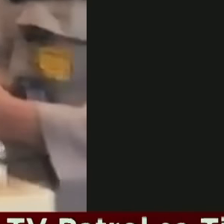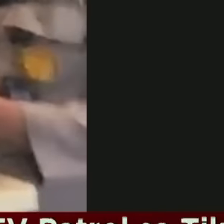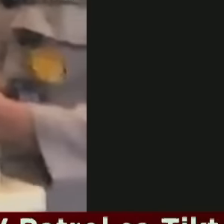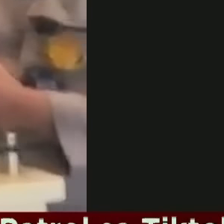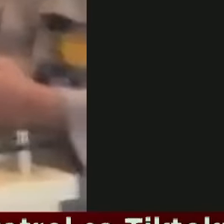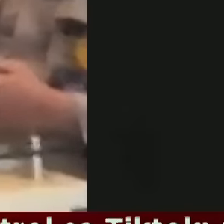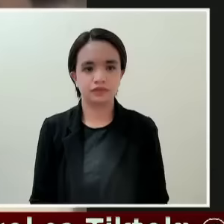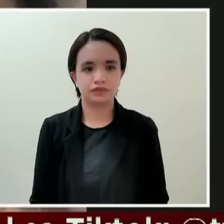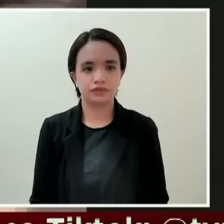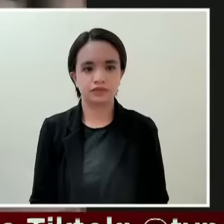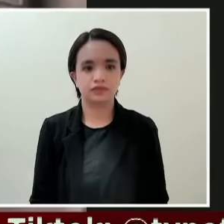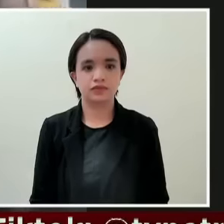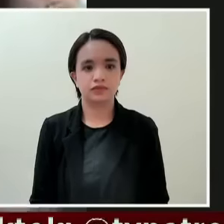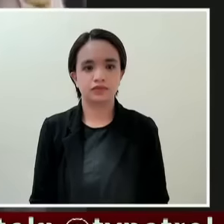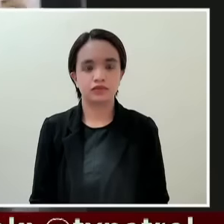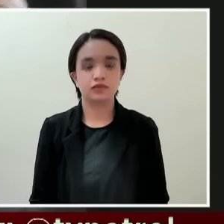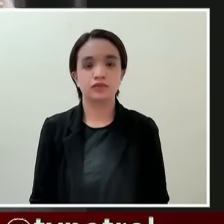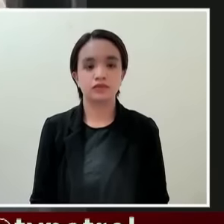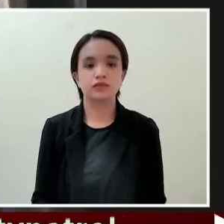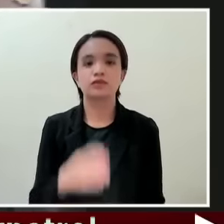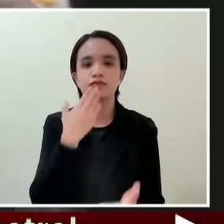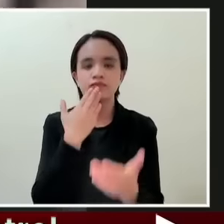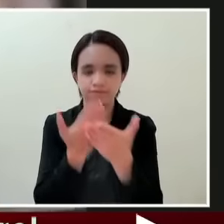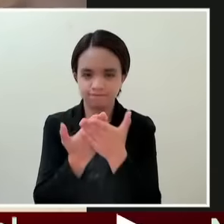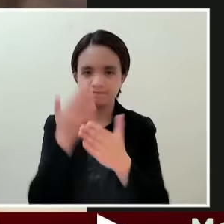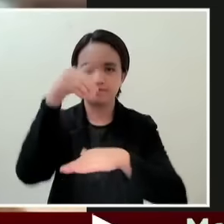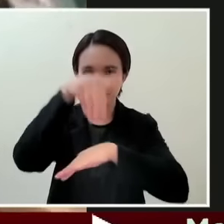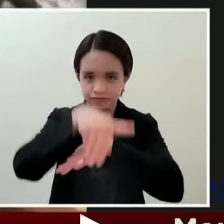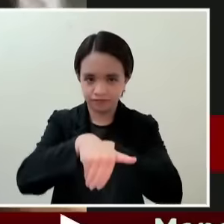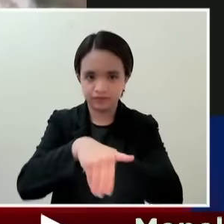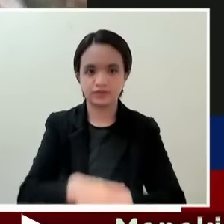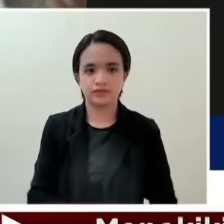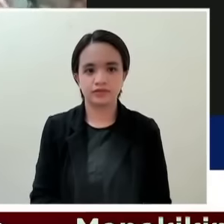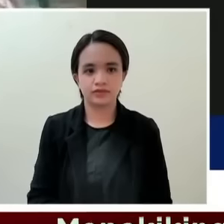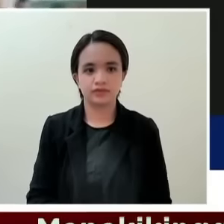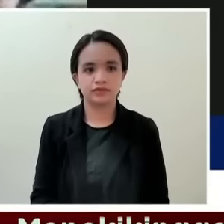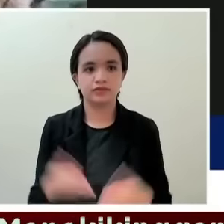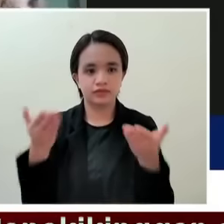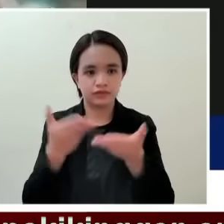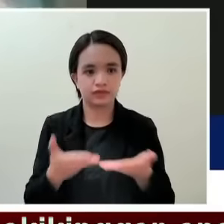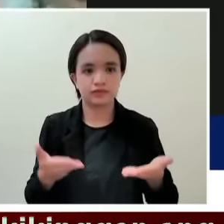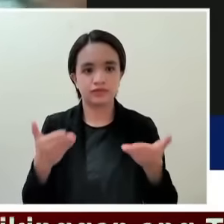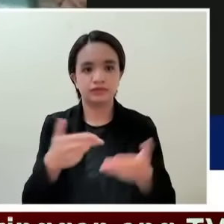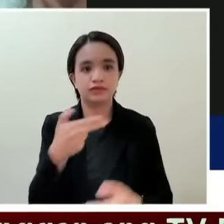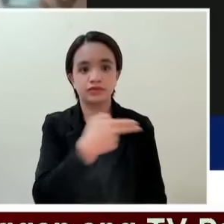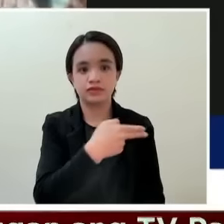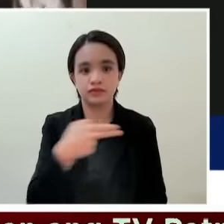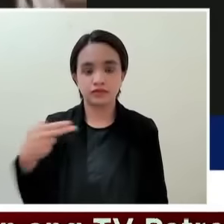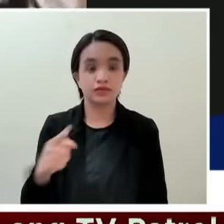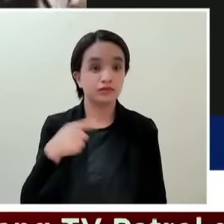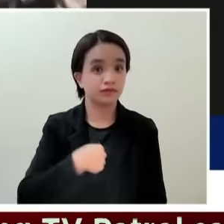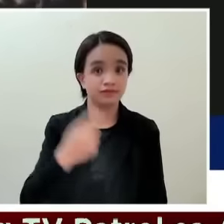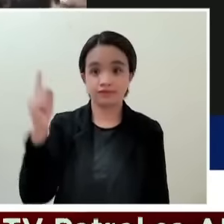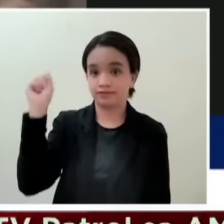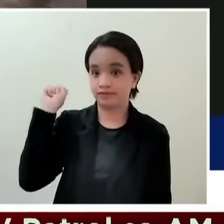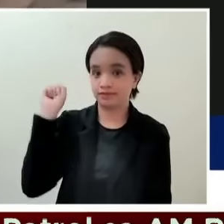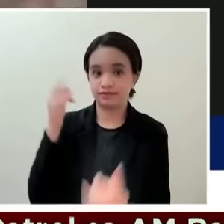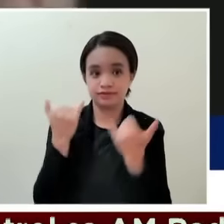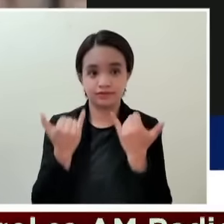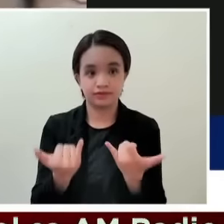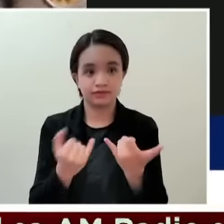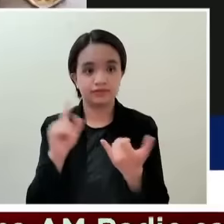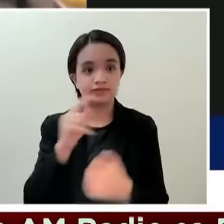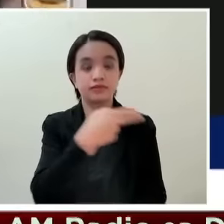Salamat malam o magandang gabi, bayan. Yan ang Indonesian term dito, kabayan. Nasa likod ko nga ngayon itong